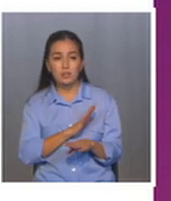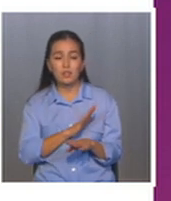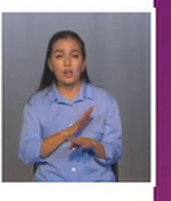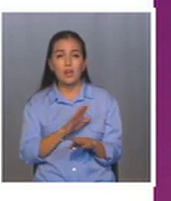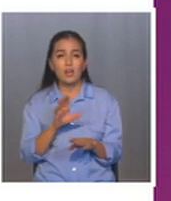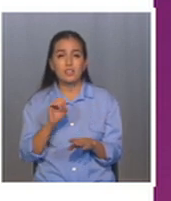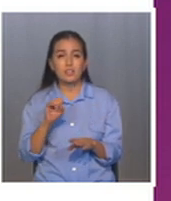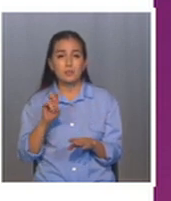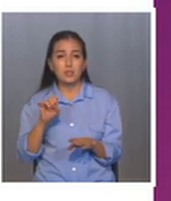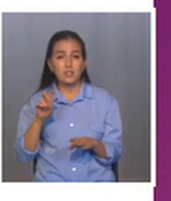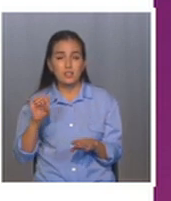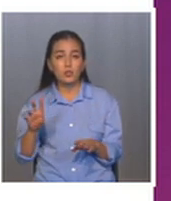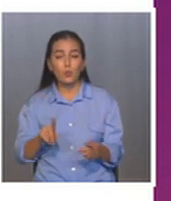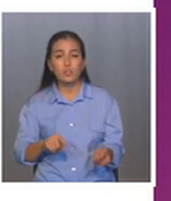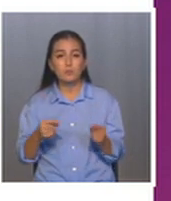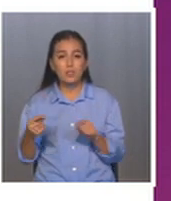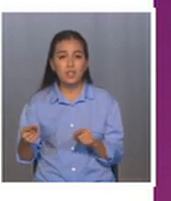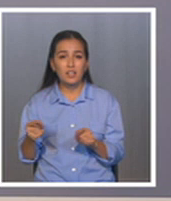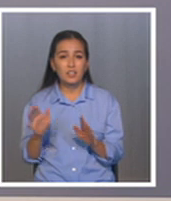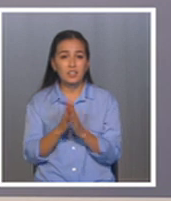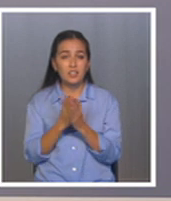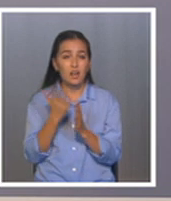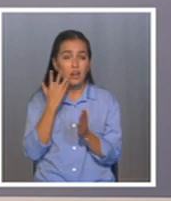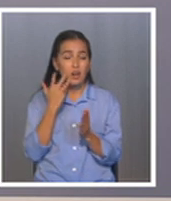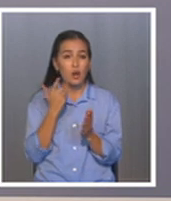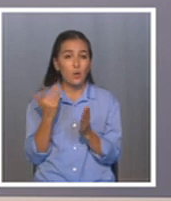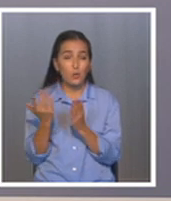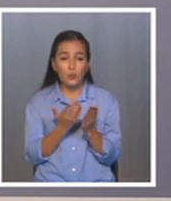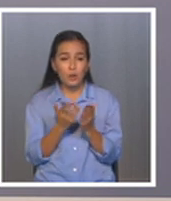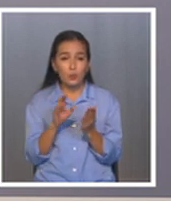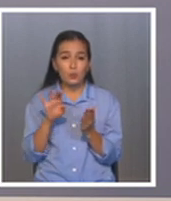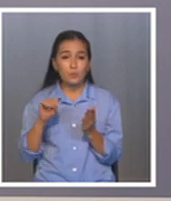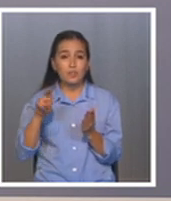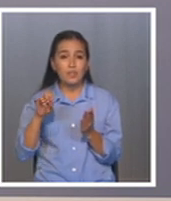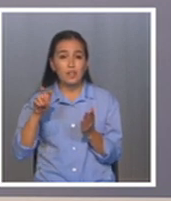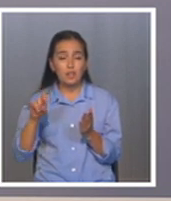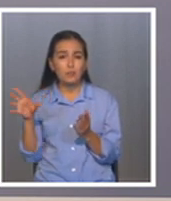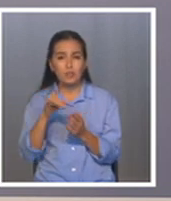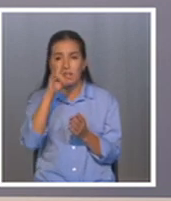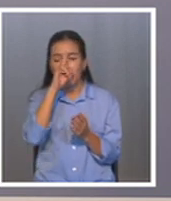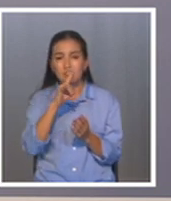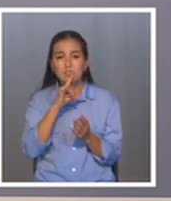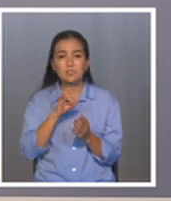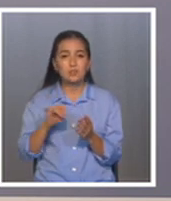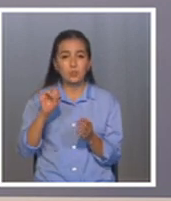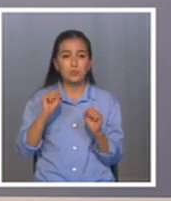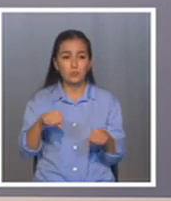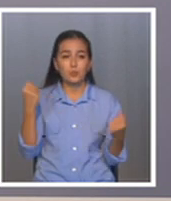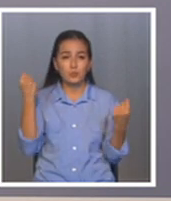Есенберлиннің Көшпенділер трилогиясын оқи отырып, бүкіл қазақ елінің тарихын көре аламыз.